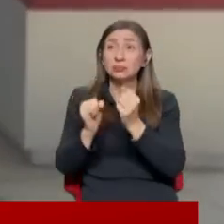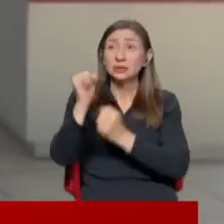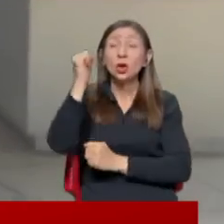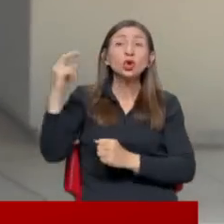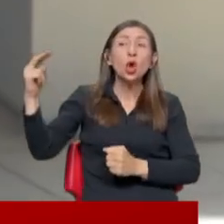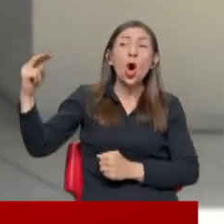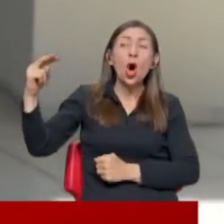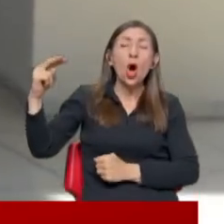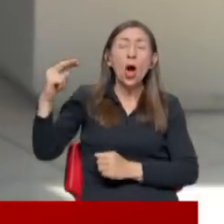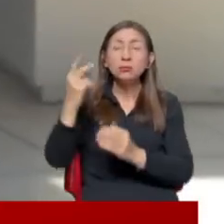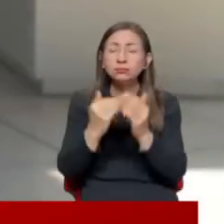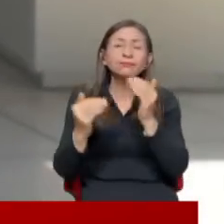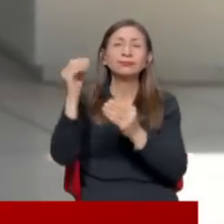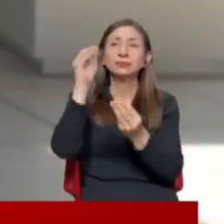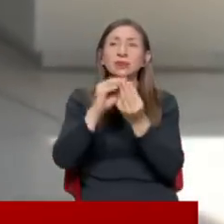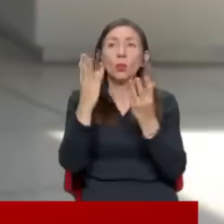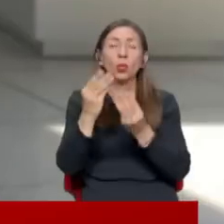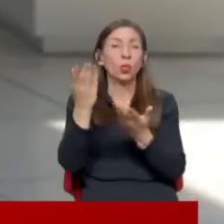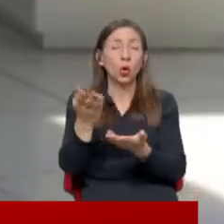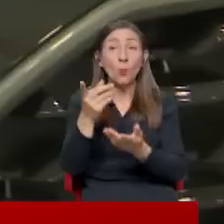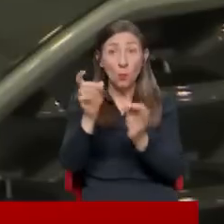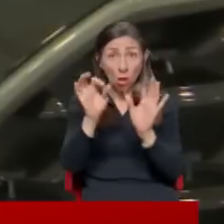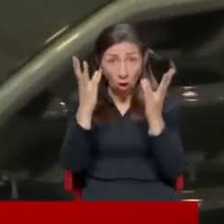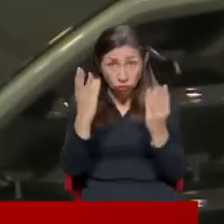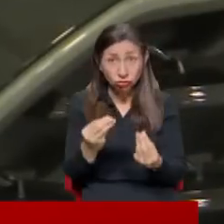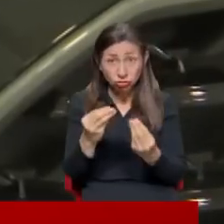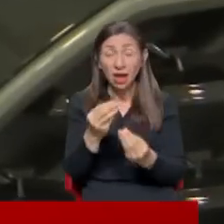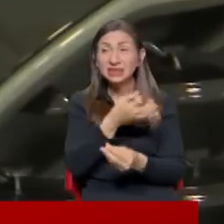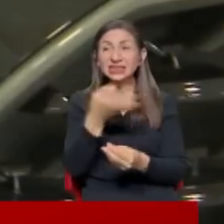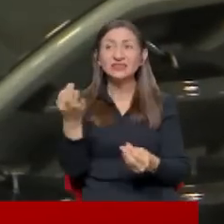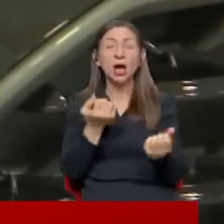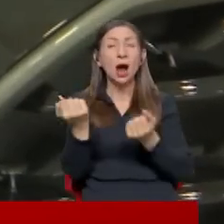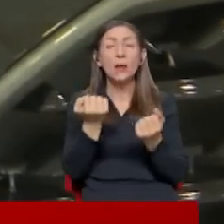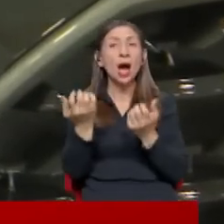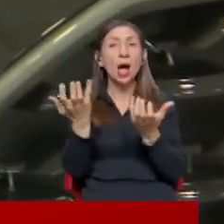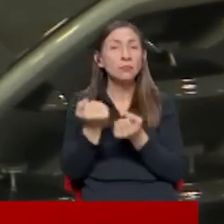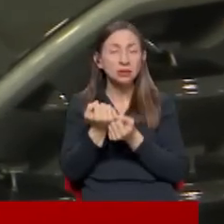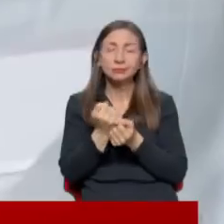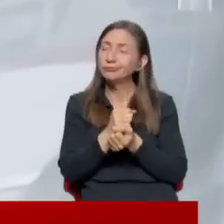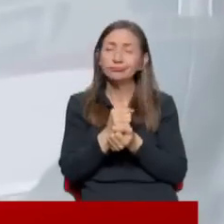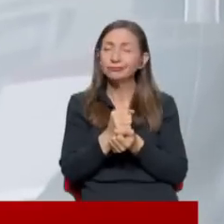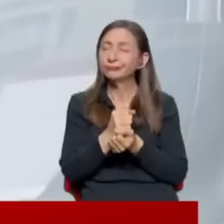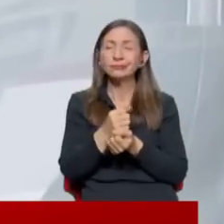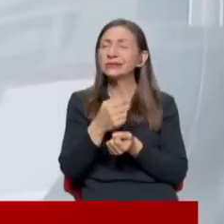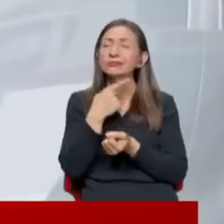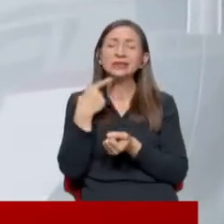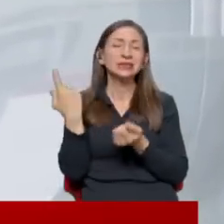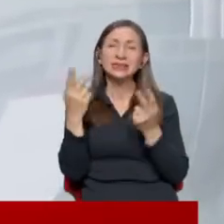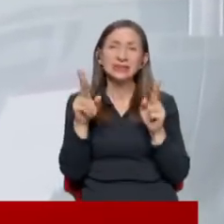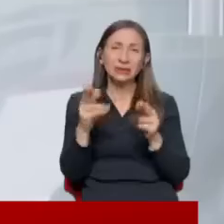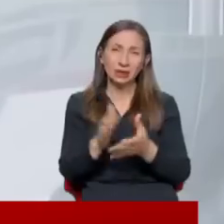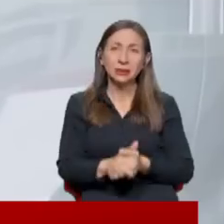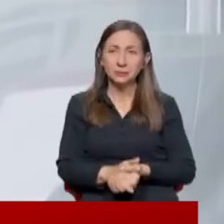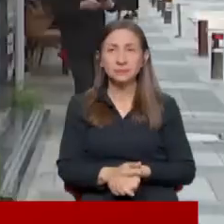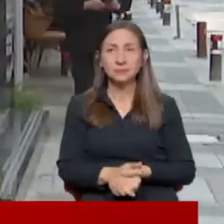yolda zamlanıp bir üst vergi dilimine geçiyor. Durum böyle olunca sıfır otomobil sahibi olmak dar ve orta gelirli için